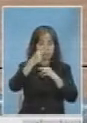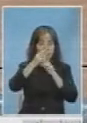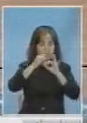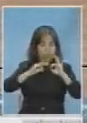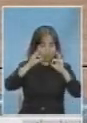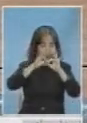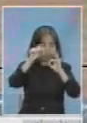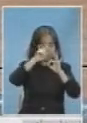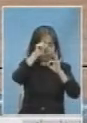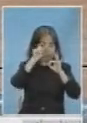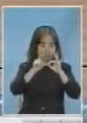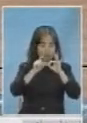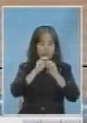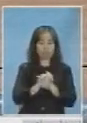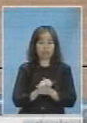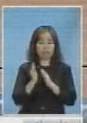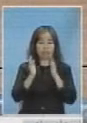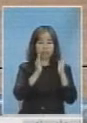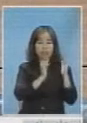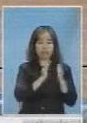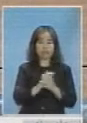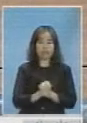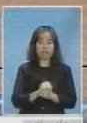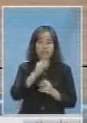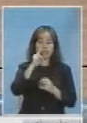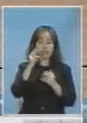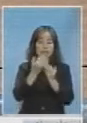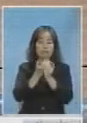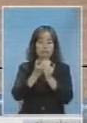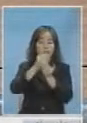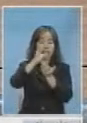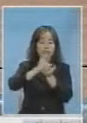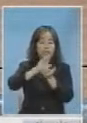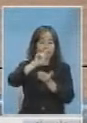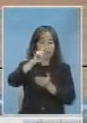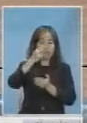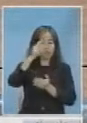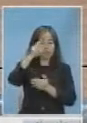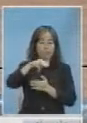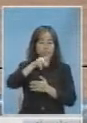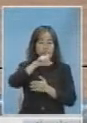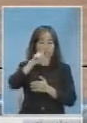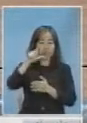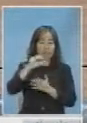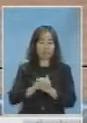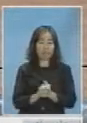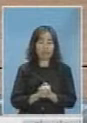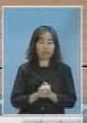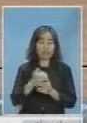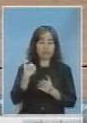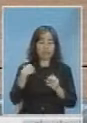เมื่อมาดูในงบประมาณ 12,000 กว่าล้านบาทที่ผมได้นำเรียนกับท่านประธานก็พบว่าไ